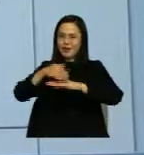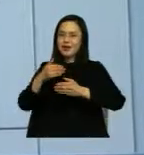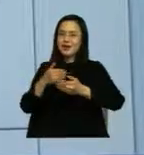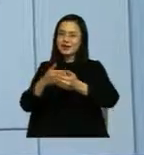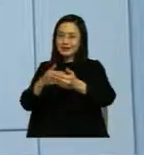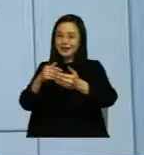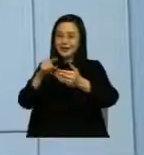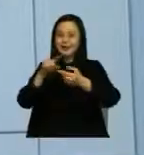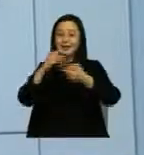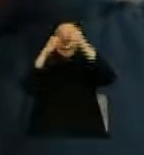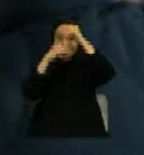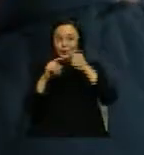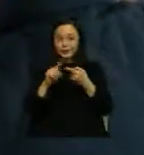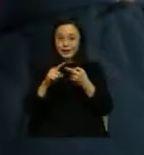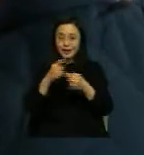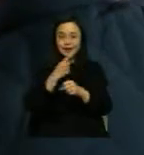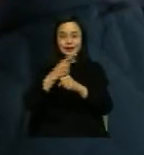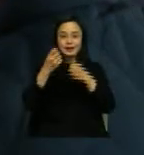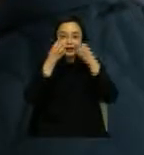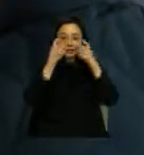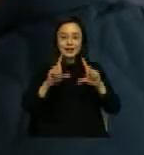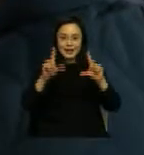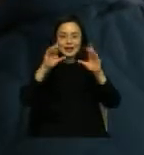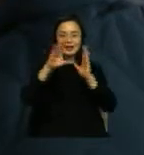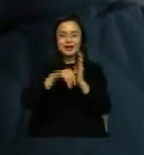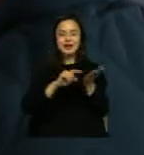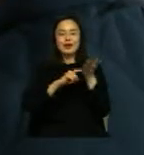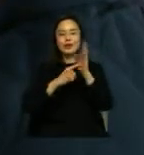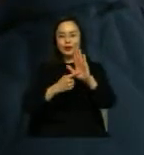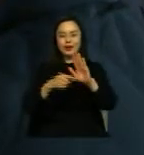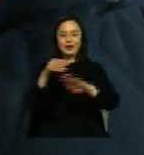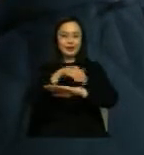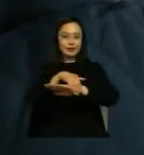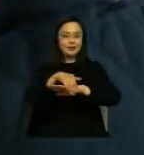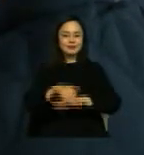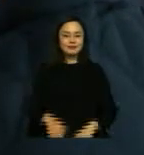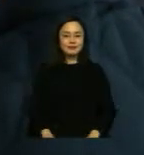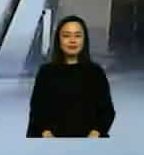맞아 1월 중 공개할 계획입니다. 딜라이브 서울 경기 케이블 TV 전진합니다.